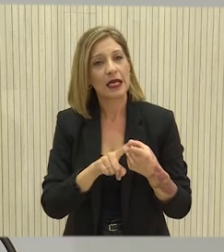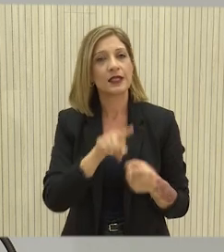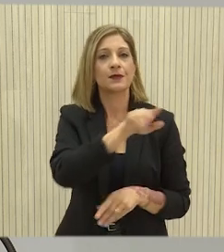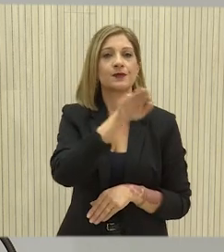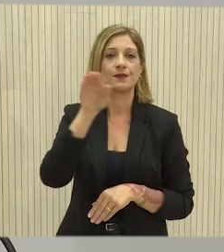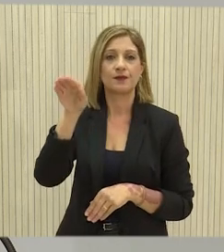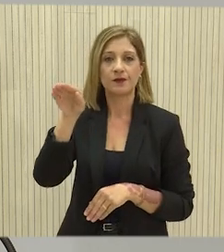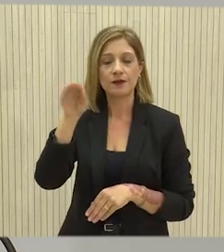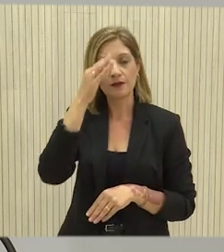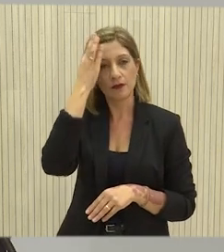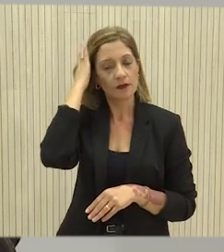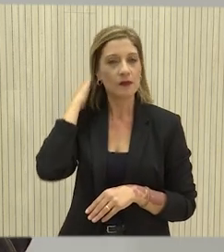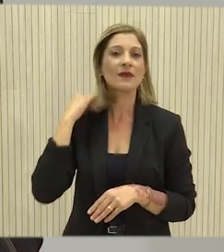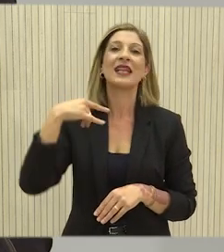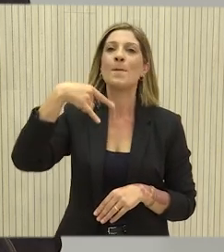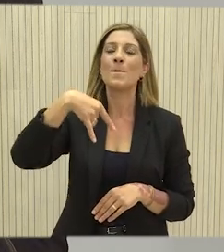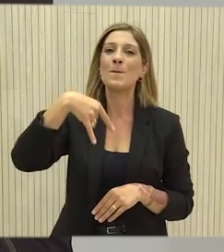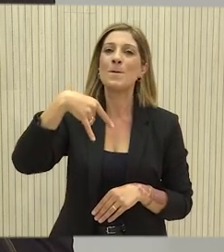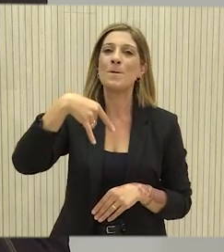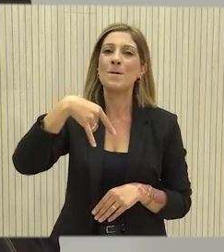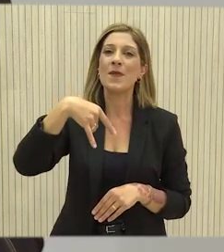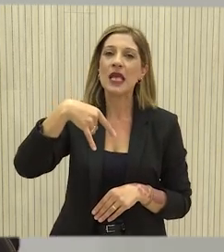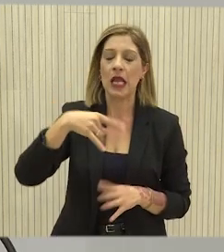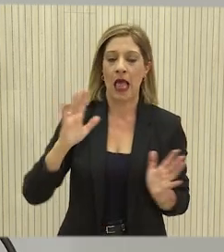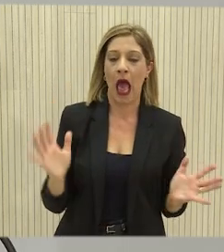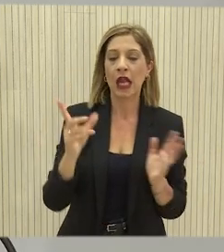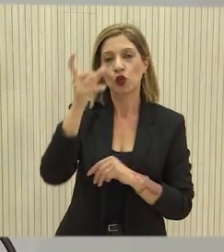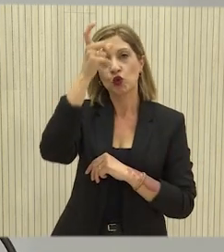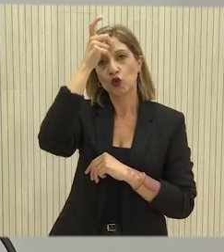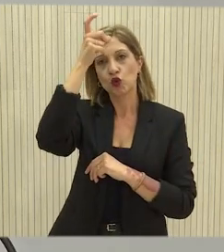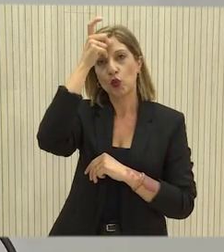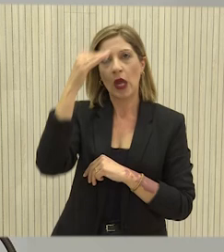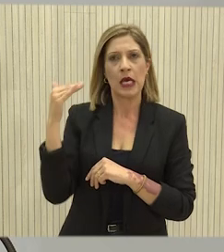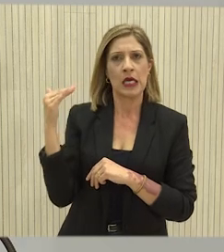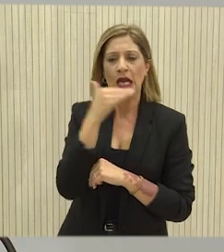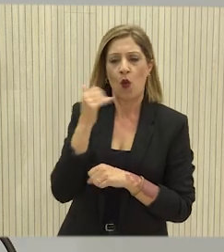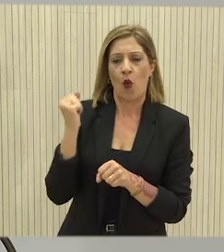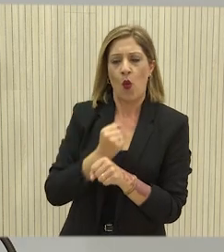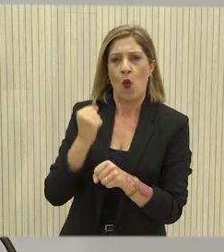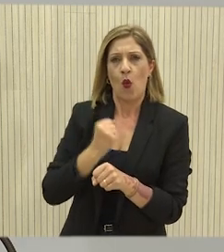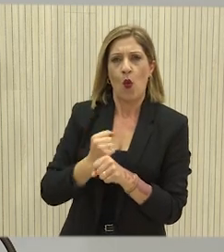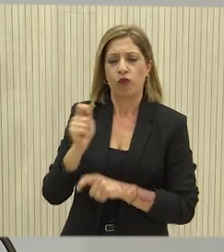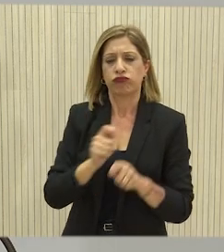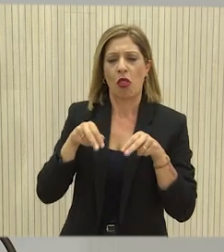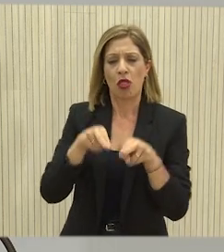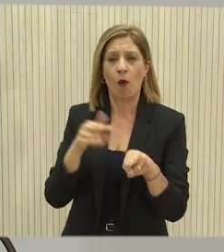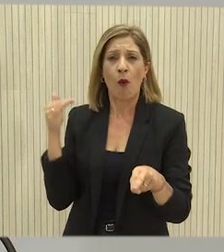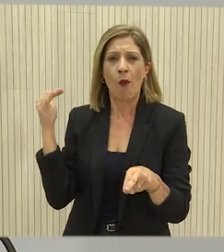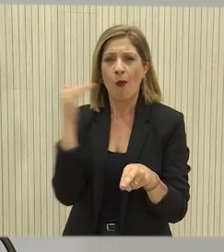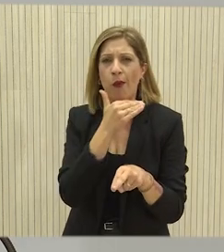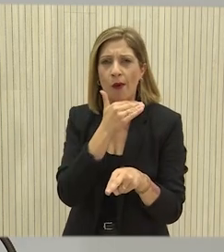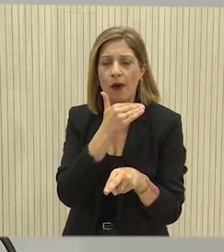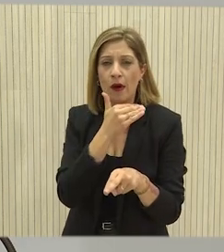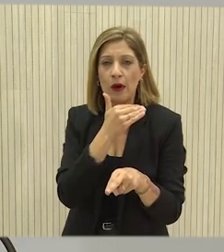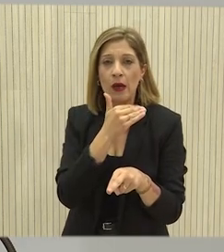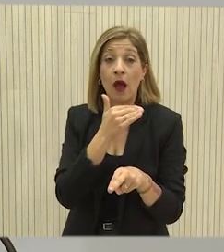το θέμα της πύλας, να βαρθεί στο προηγούμενο θέμα. Αν από πλευράς του κυβερνήσεως προχωρήσουν πιο γρήγορα οι εργασίες για τον δρόμο και οι